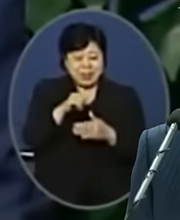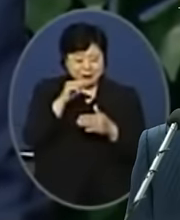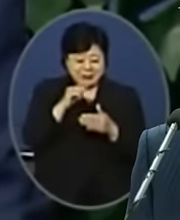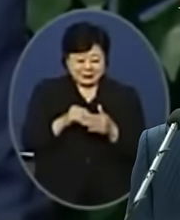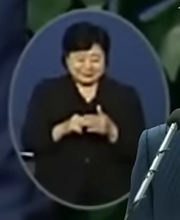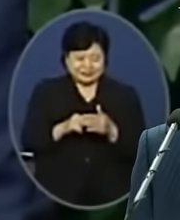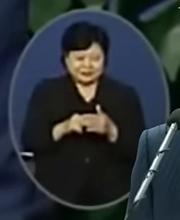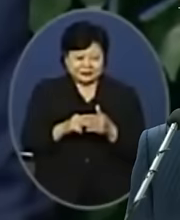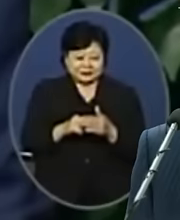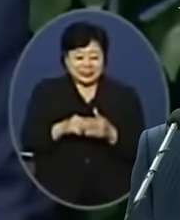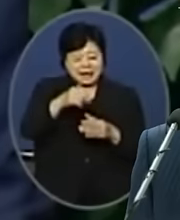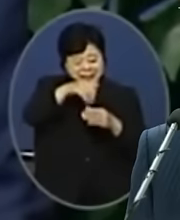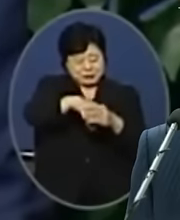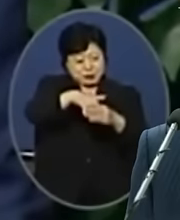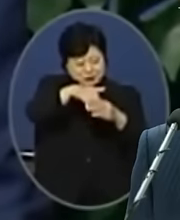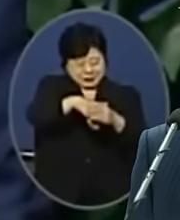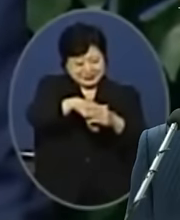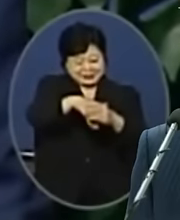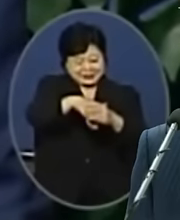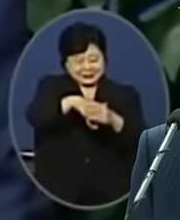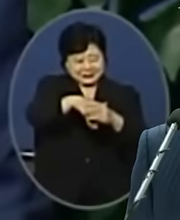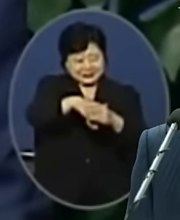마음에 심어져서